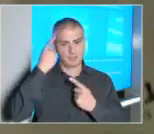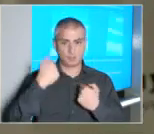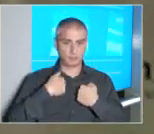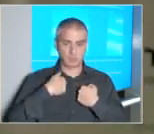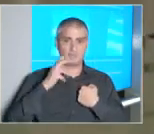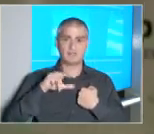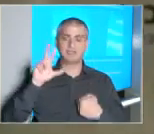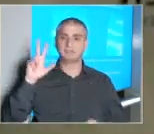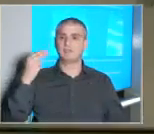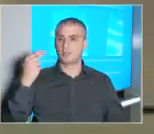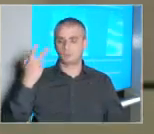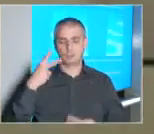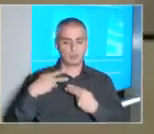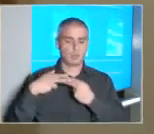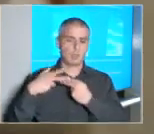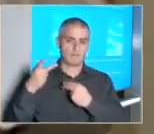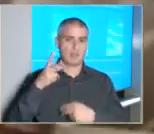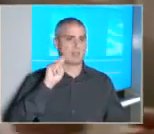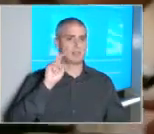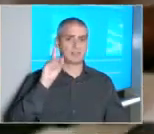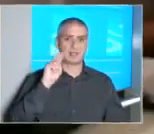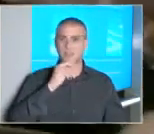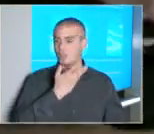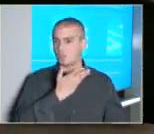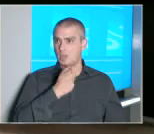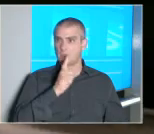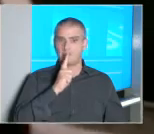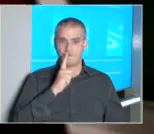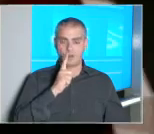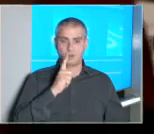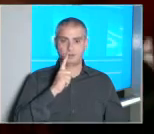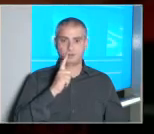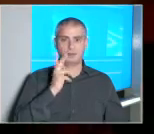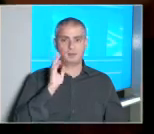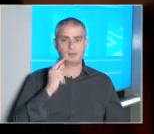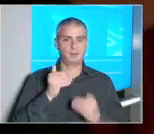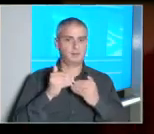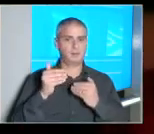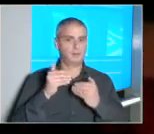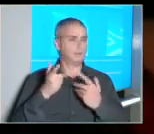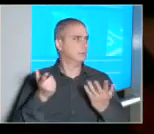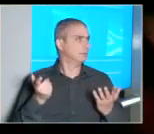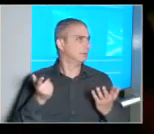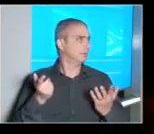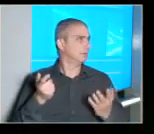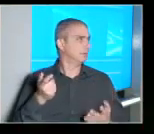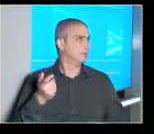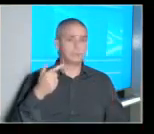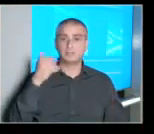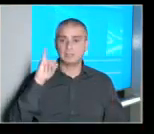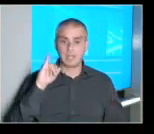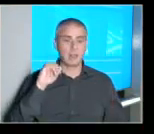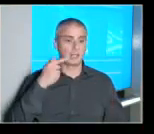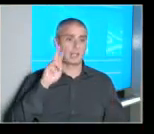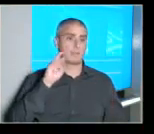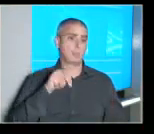לבין צביקה האוזר, יכול להיות שיותר קרוב לדני נוימן, אבל עדיין צריך לסרטט מערכת יותר ברורה. ליעל גרמן למשל. כן,